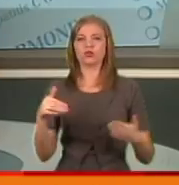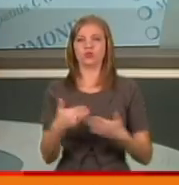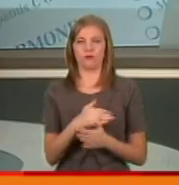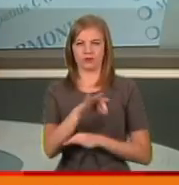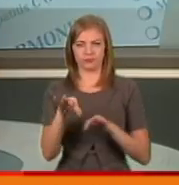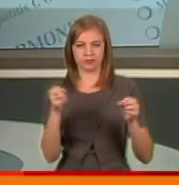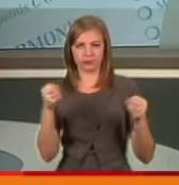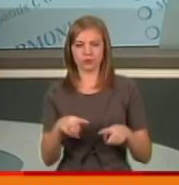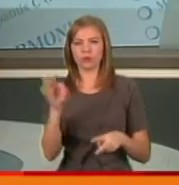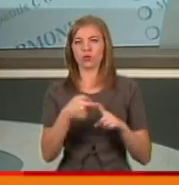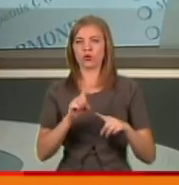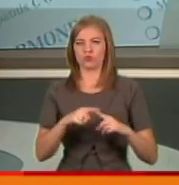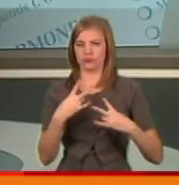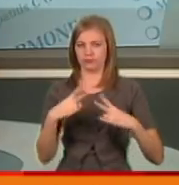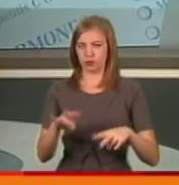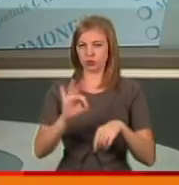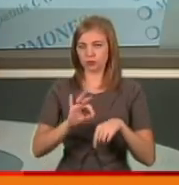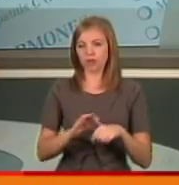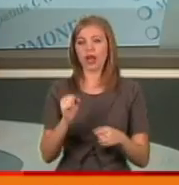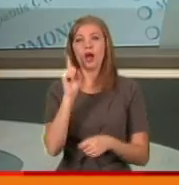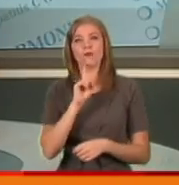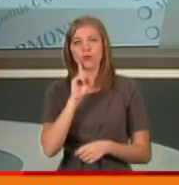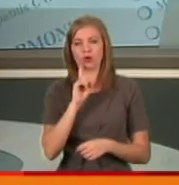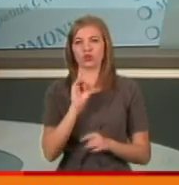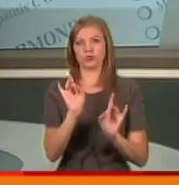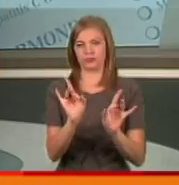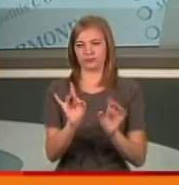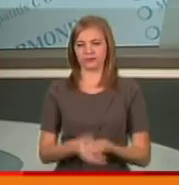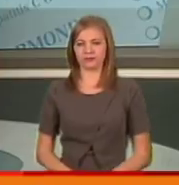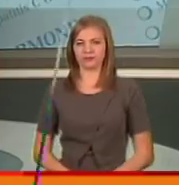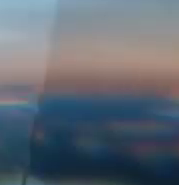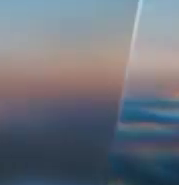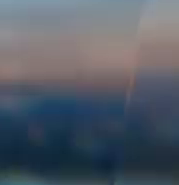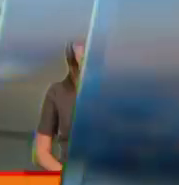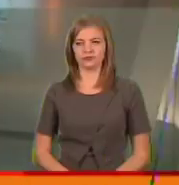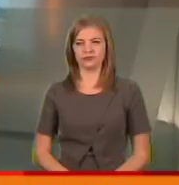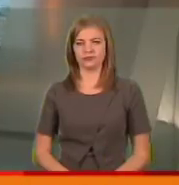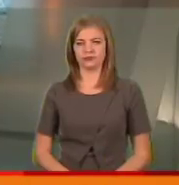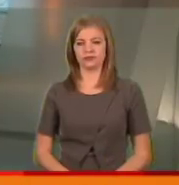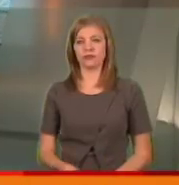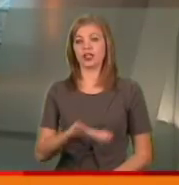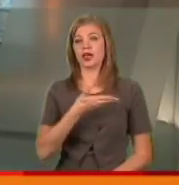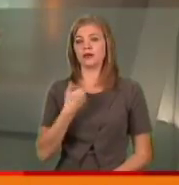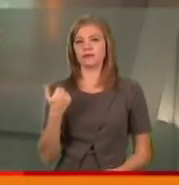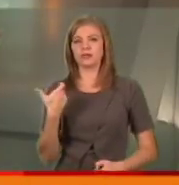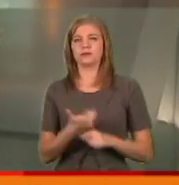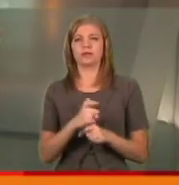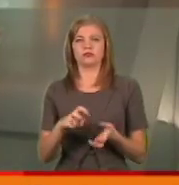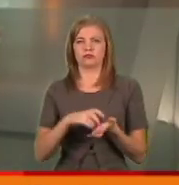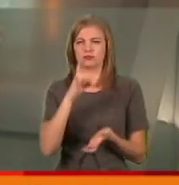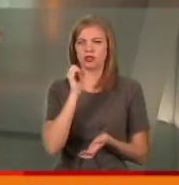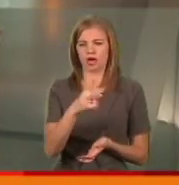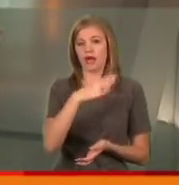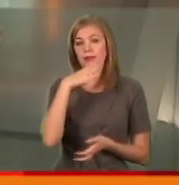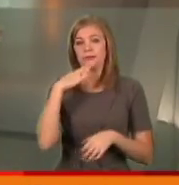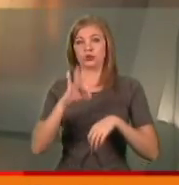новий серіал про цю підступну недугу, а поки що промова від Ірини Заславець. Ми панічно боїмося раку,